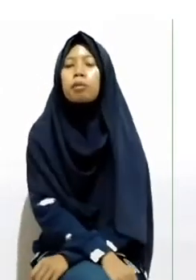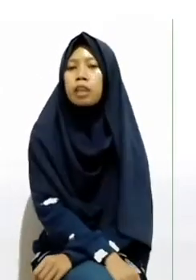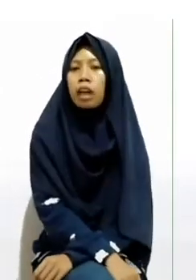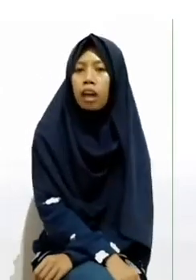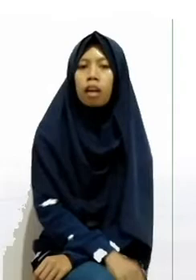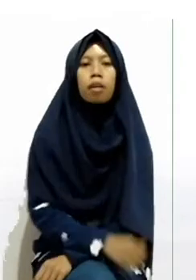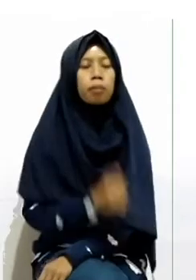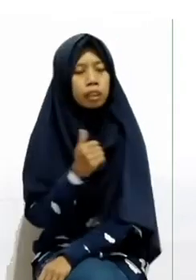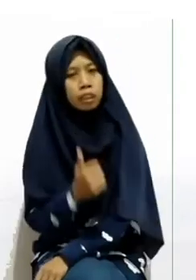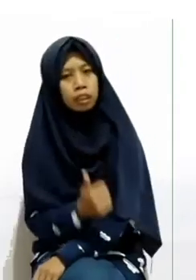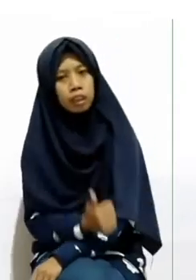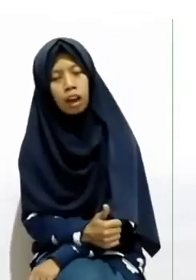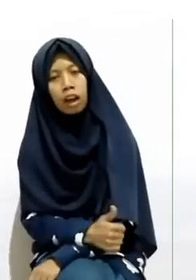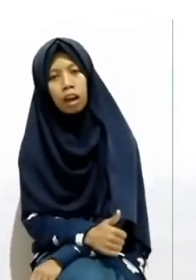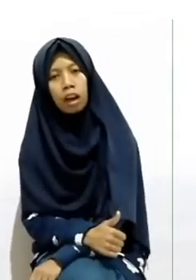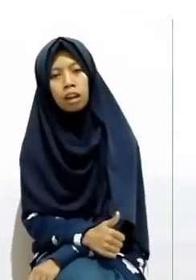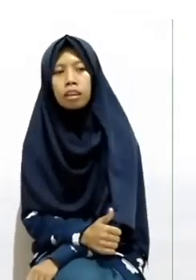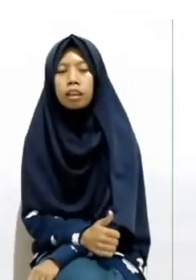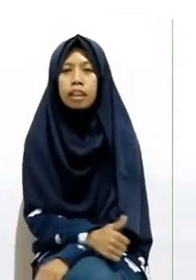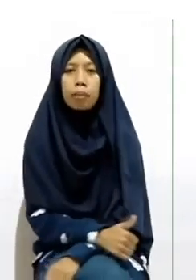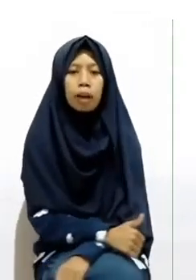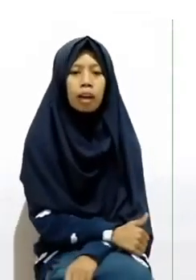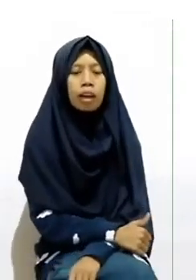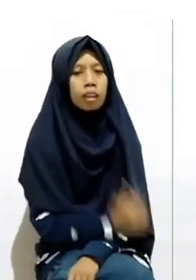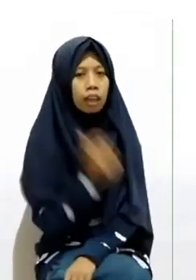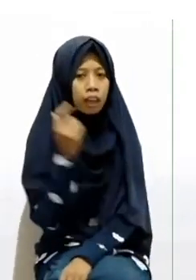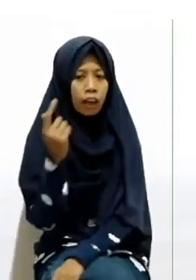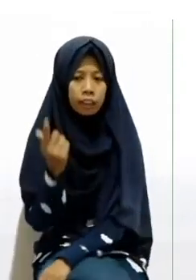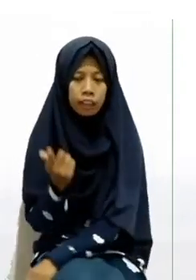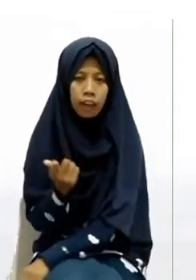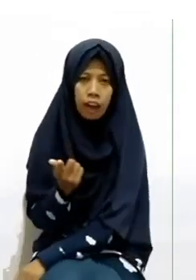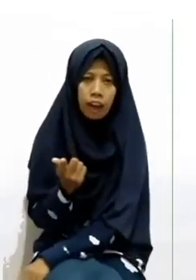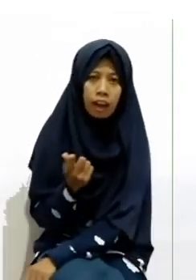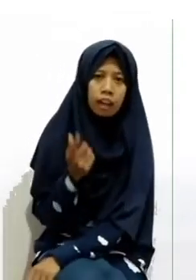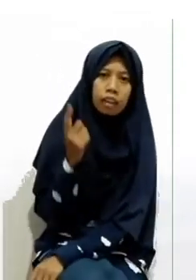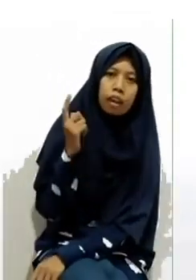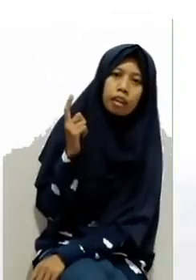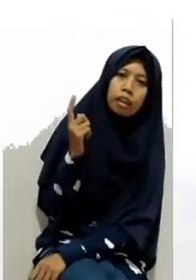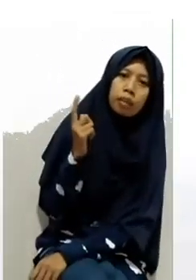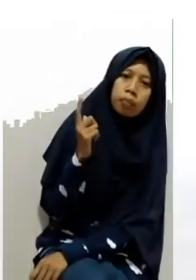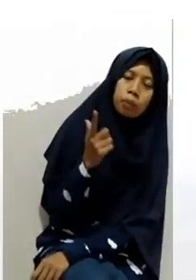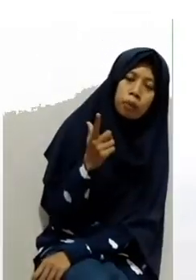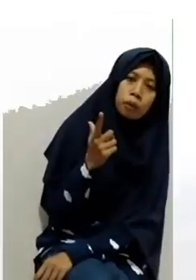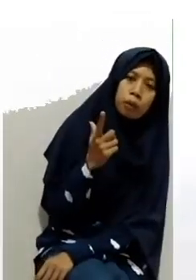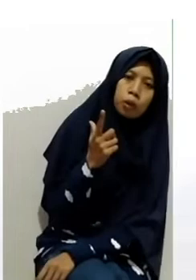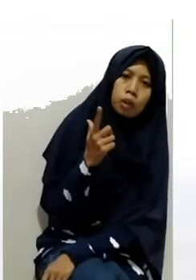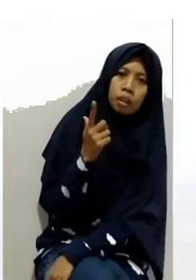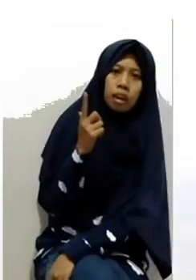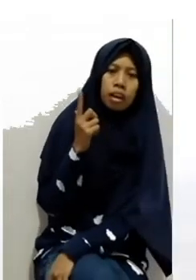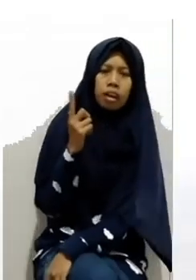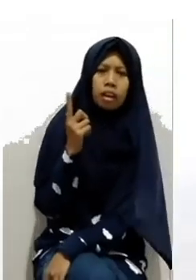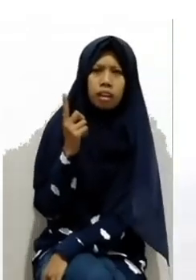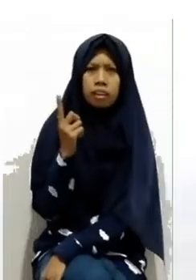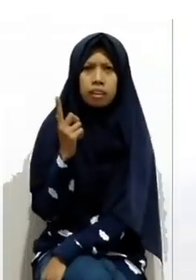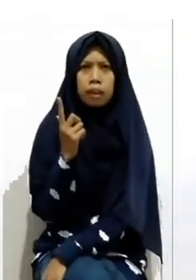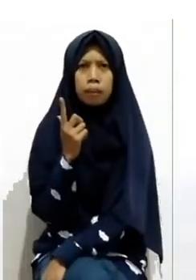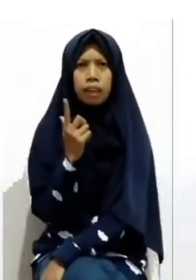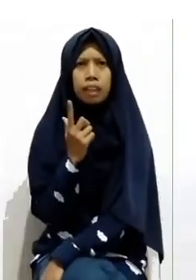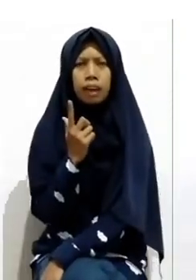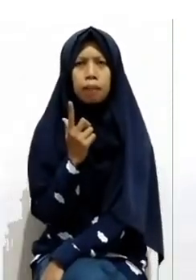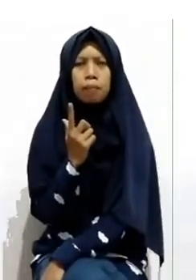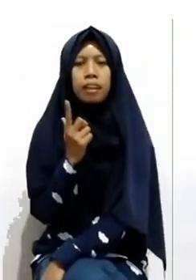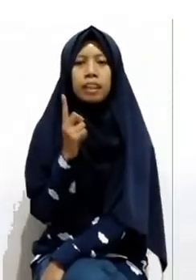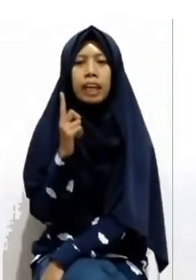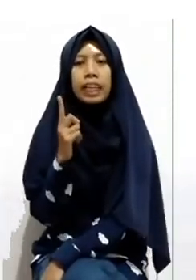hari juga berbicara bercerita dengan siapa dengan ayah dengan ibu dengan